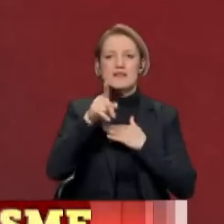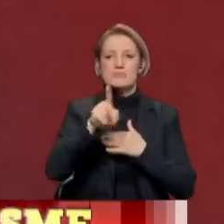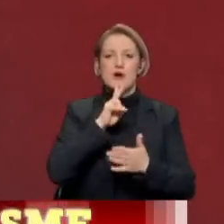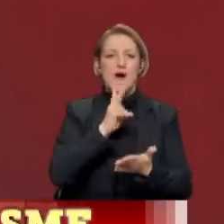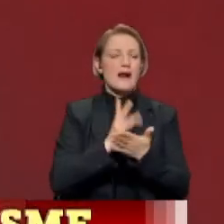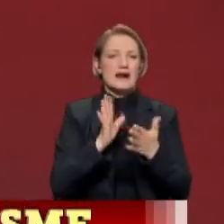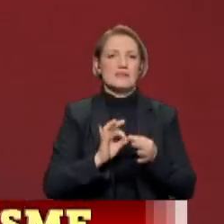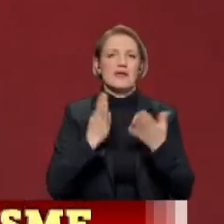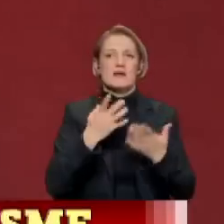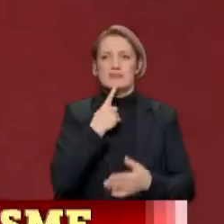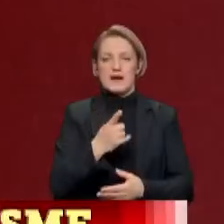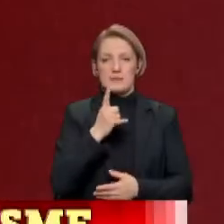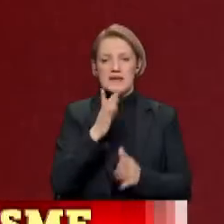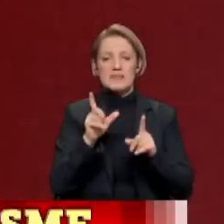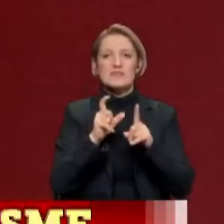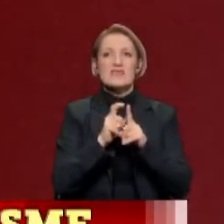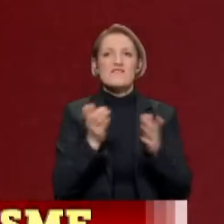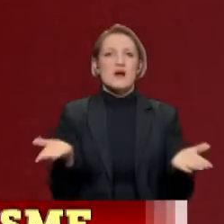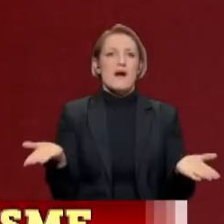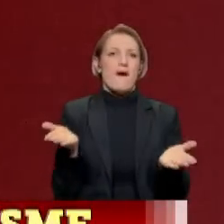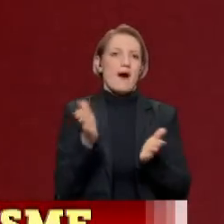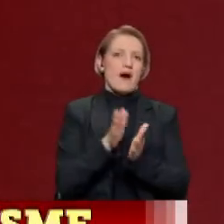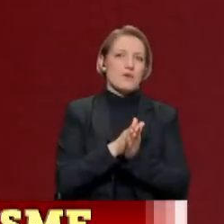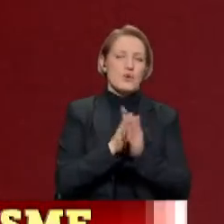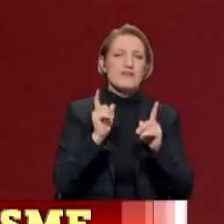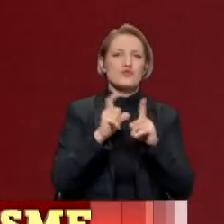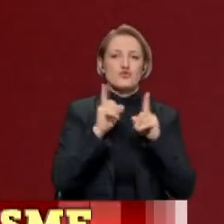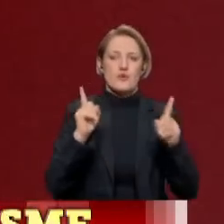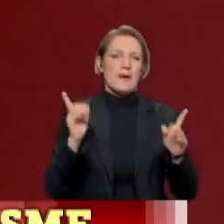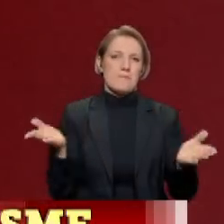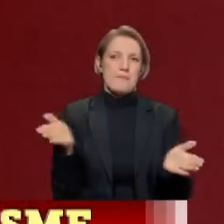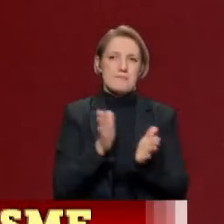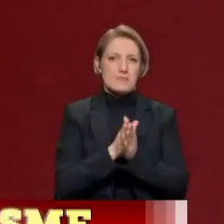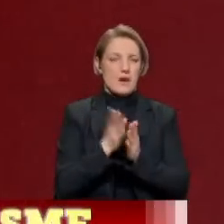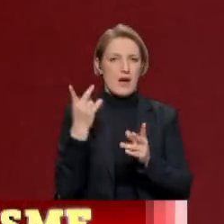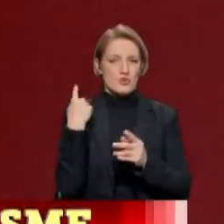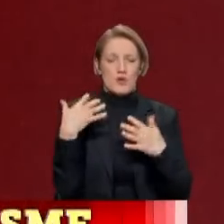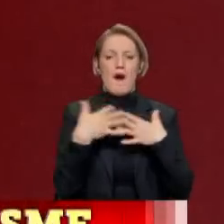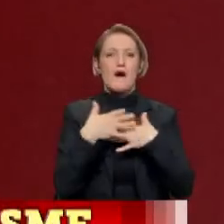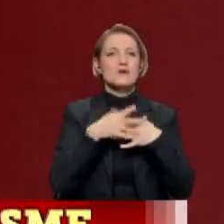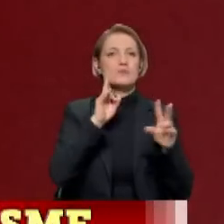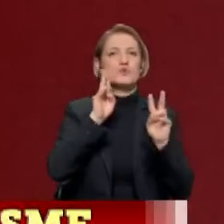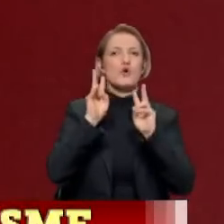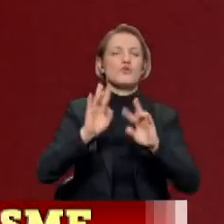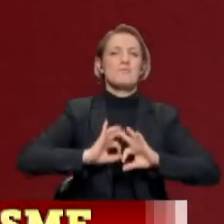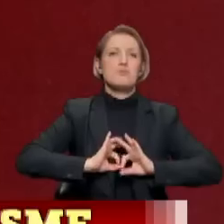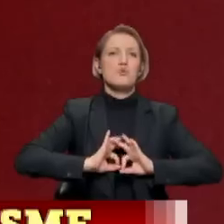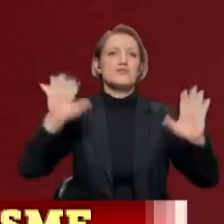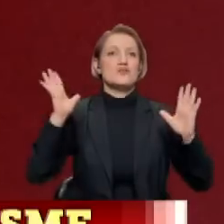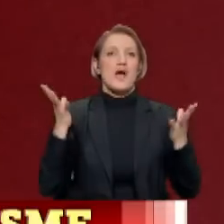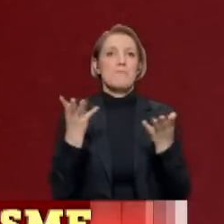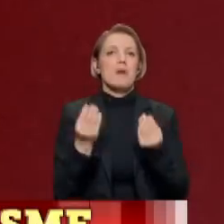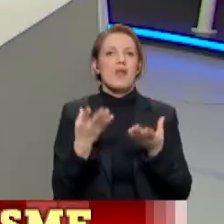karara? Aslında bir devir kapanıyor. Onu açıkça gördüğümü ifade etmeliyim. Dün akşam o gördüğümüz muhteşem